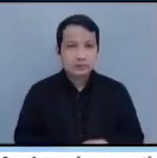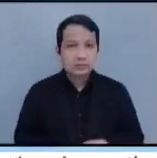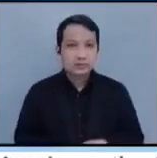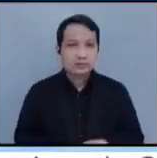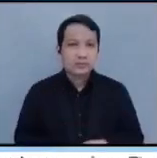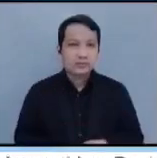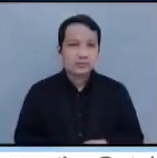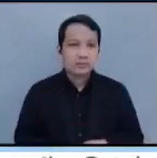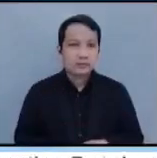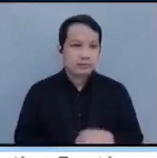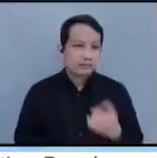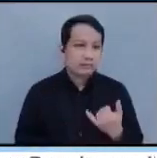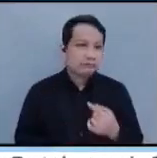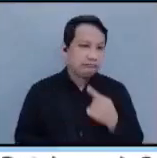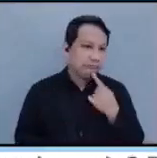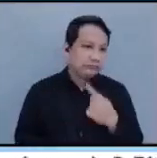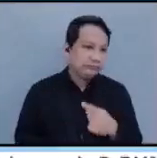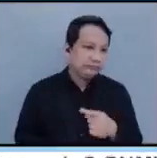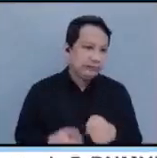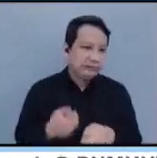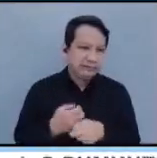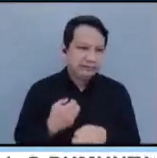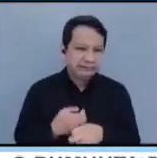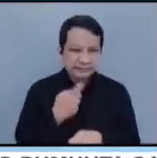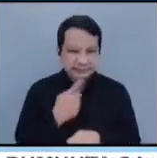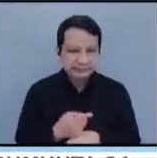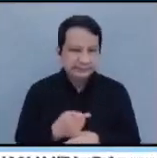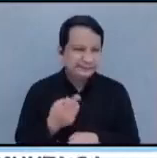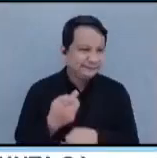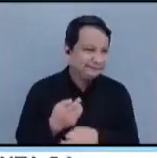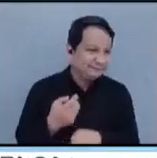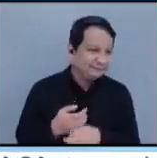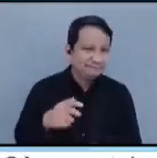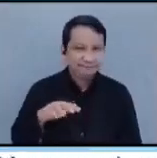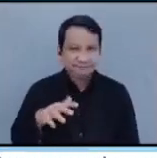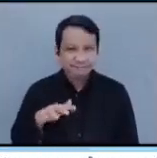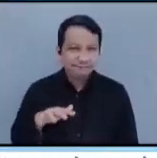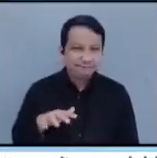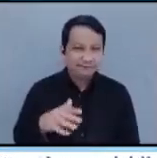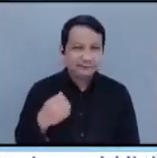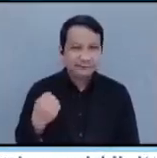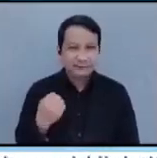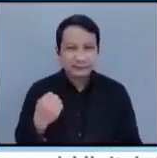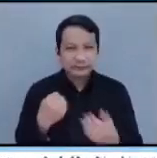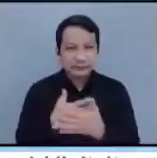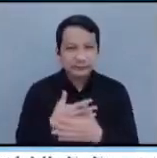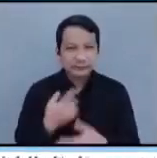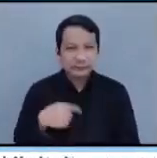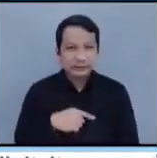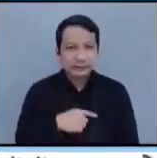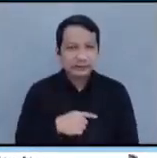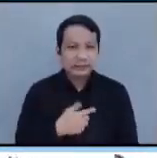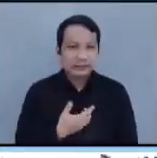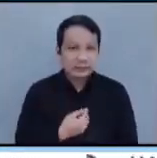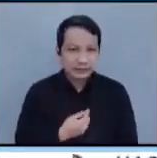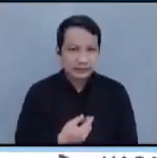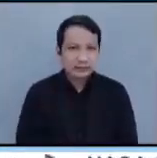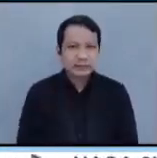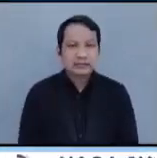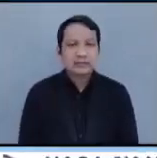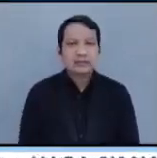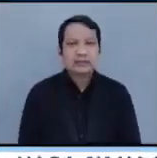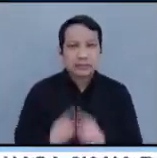po sa ngayon parang nag Doon po kami ng mga pobya takot po yan ang sagot ng isa sa mga